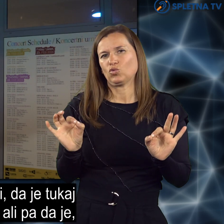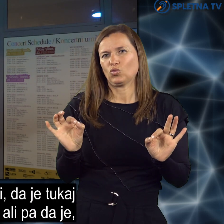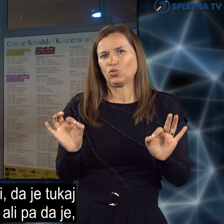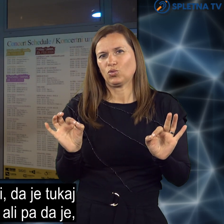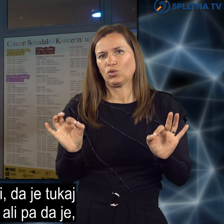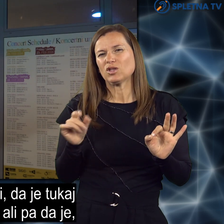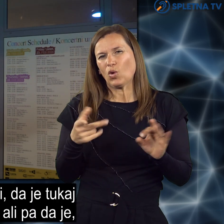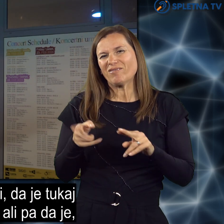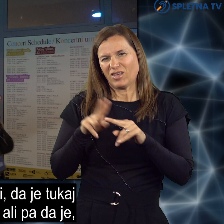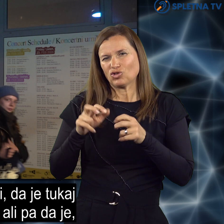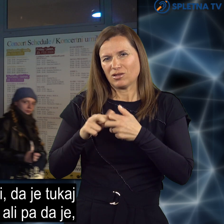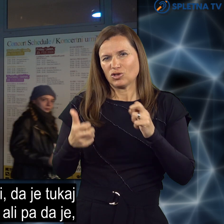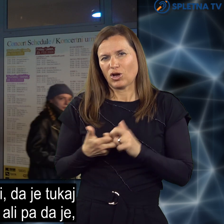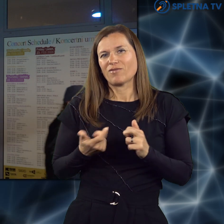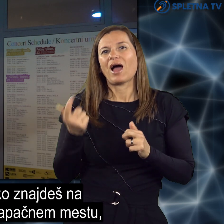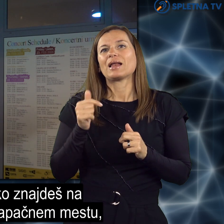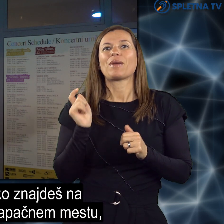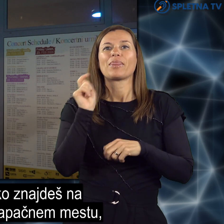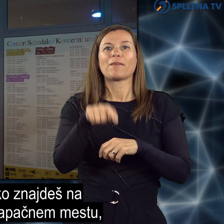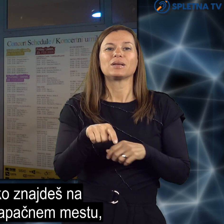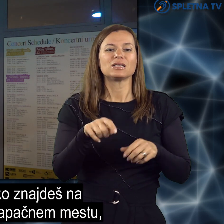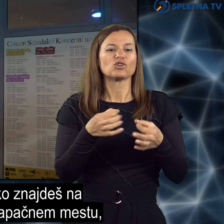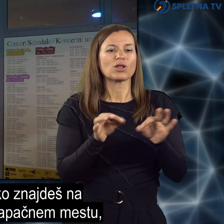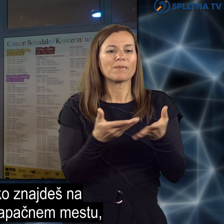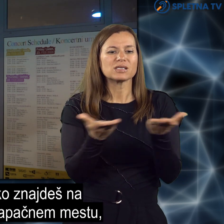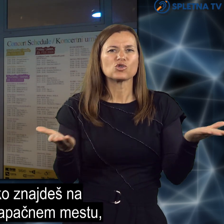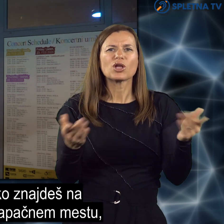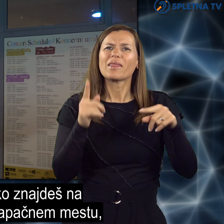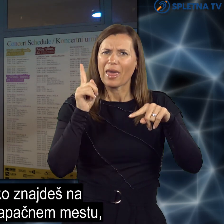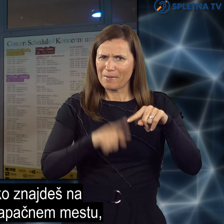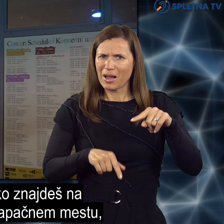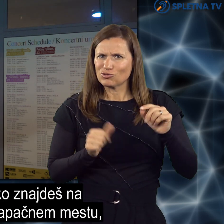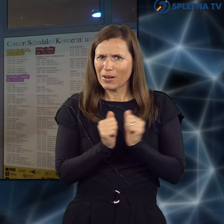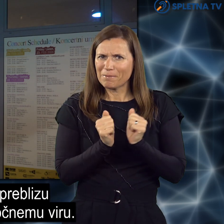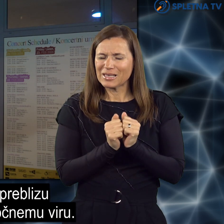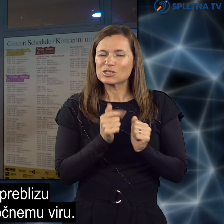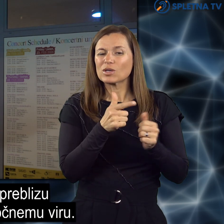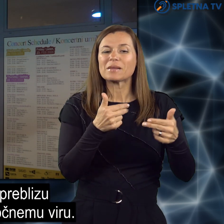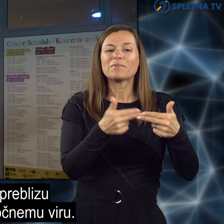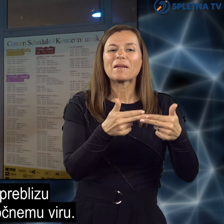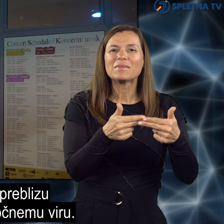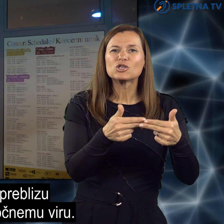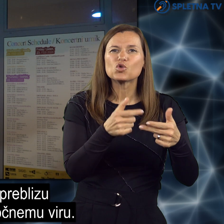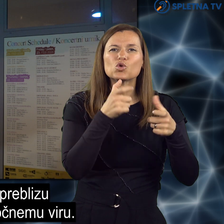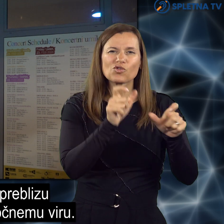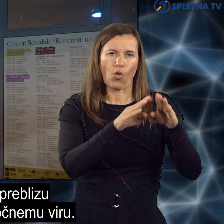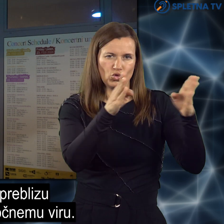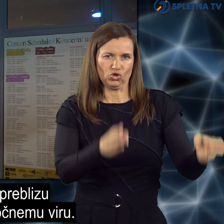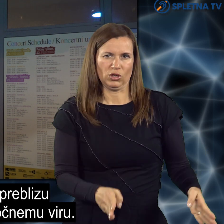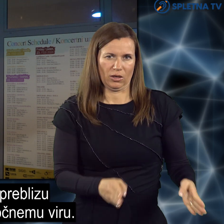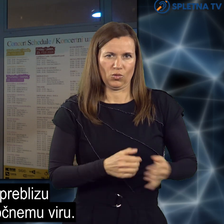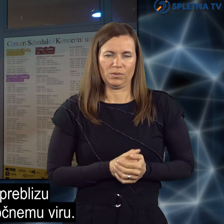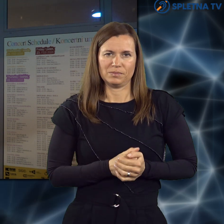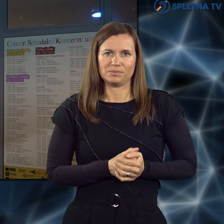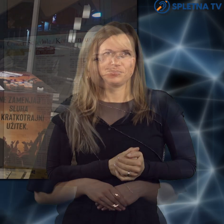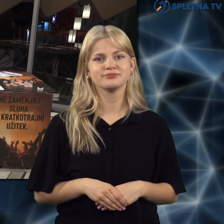večja kriza, ali pa da se nekako znajdeš na prizorišču na napačnem mestu, kjer si približa enemu zvočnemu viru. No.